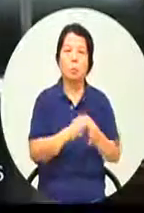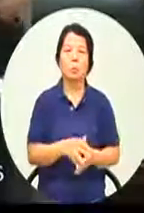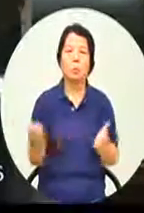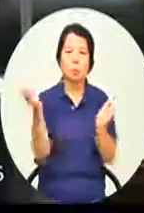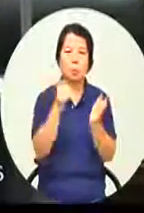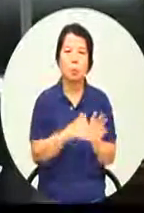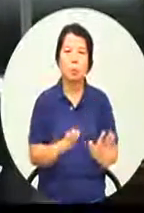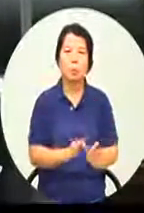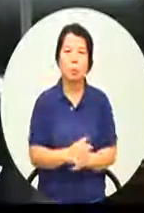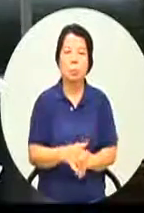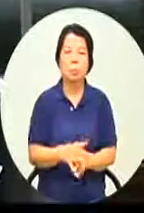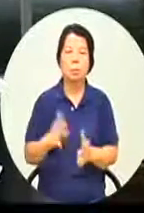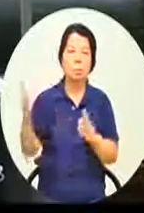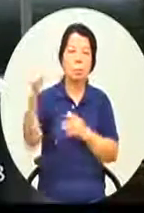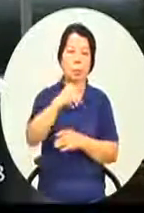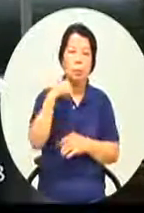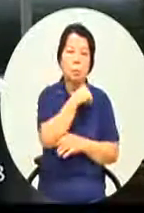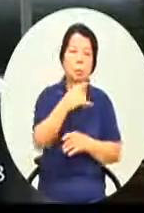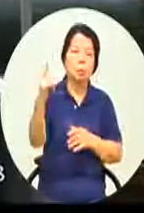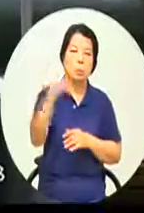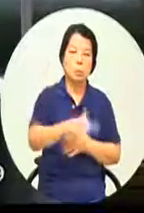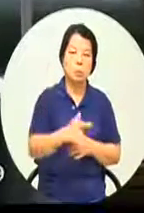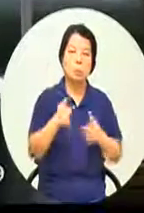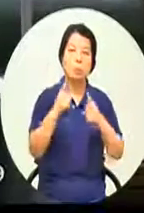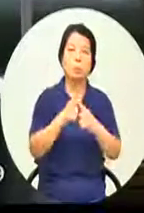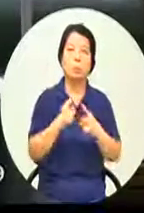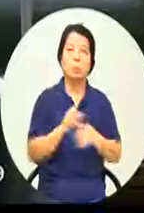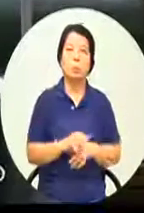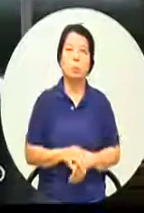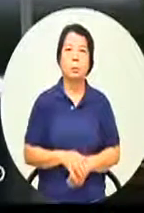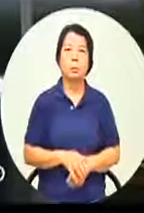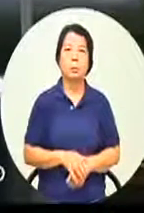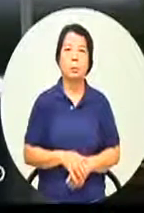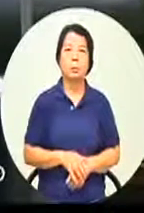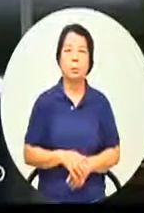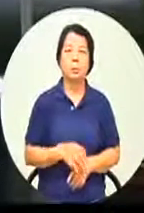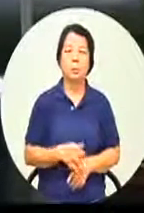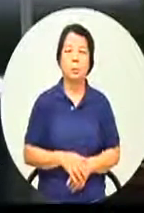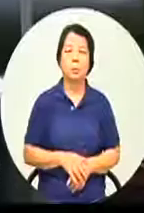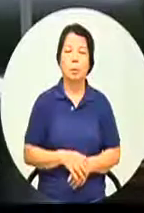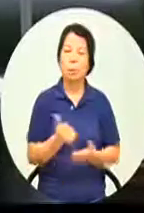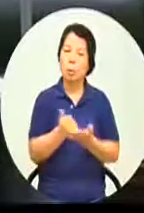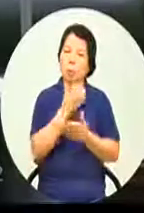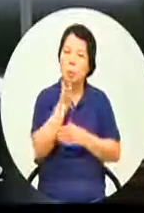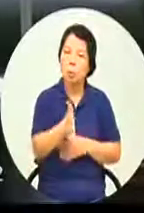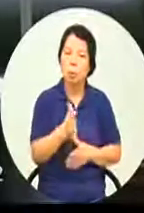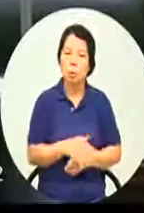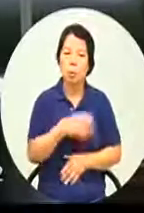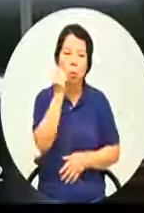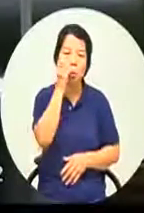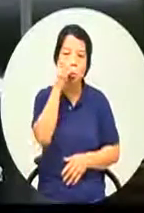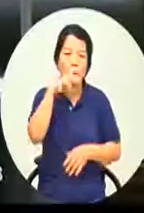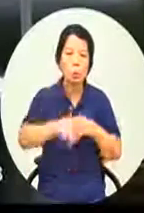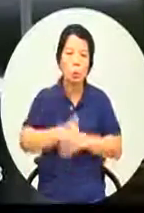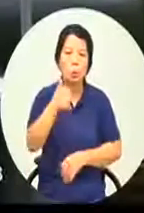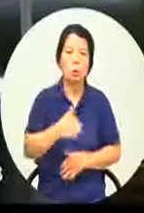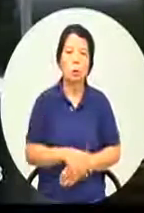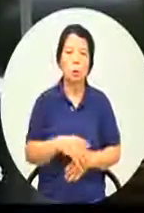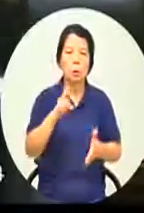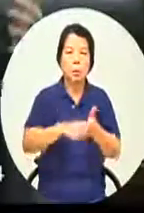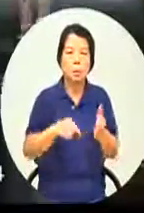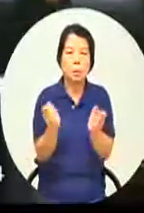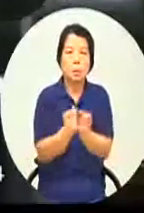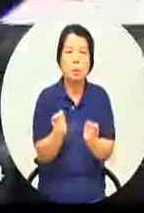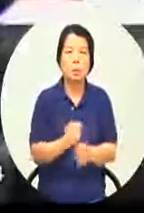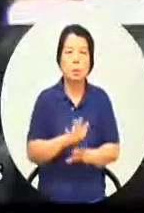底来到台湾的观光人潮，那么本席这边想要特别请问一下我们观光局长哦，简单答复一下，